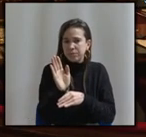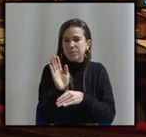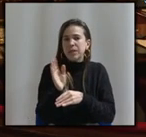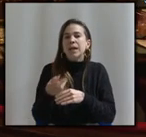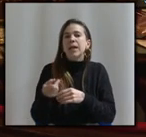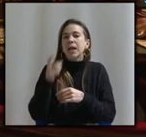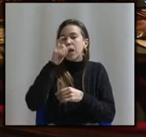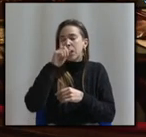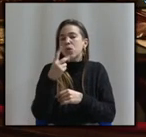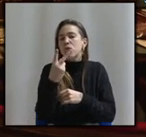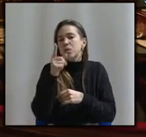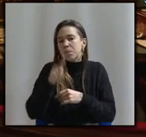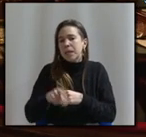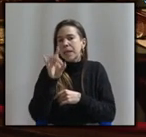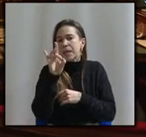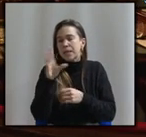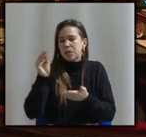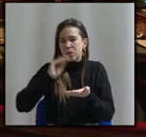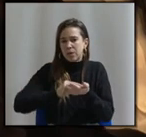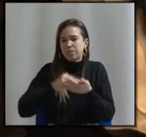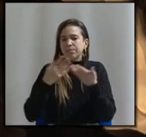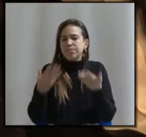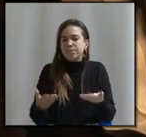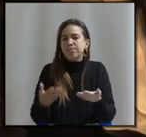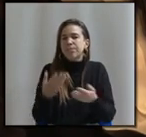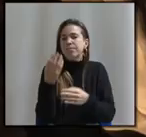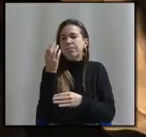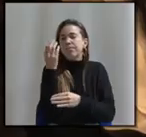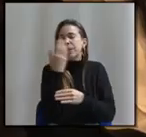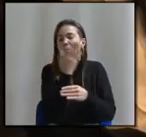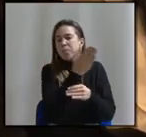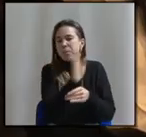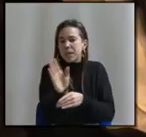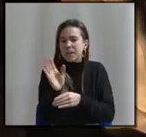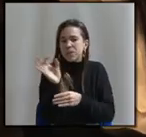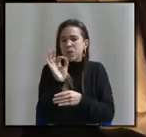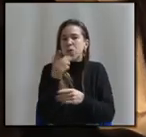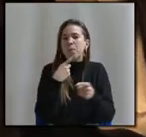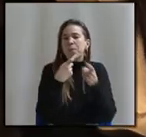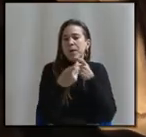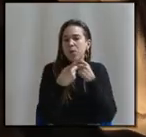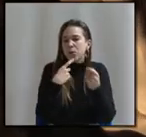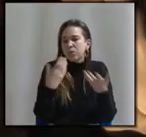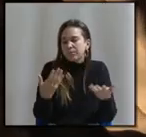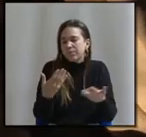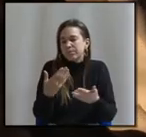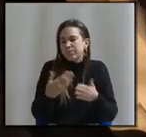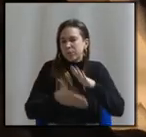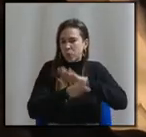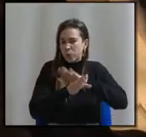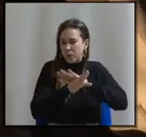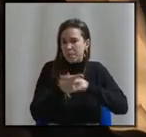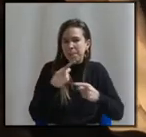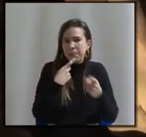incidir i en l'apartat de pregs i preguntes no hem deixat mai de cursar les preguntes i els pregs pertinents.